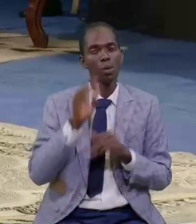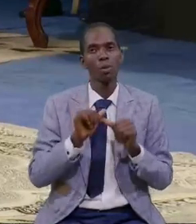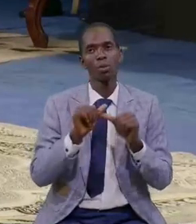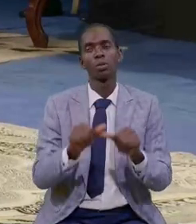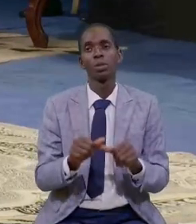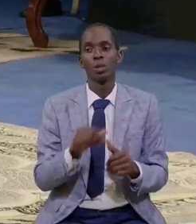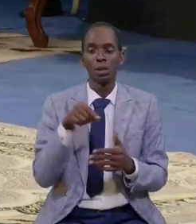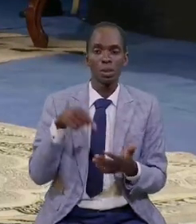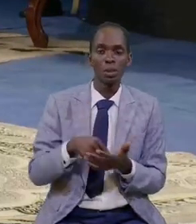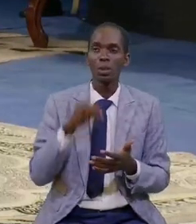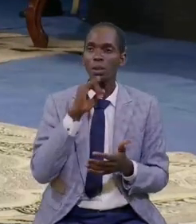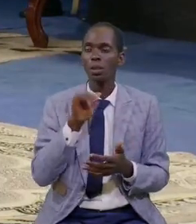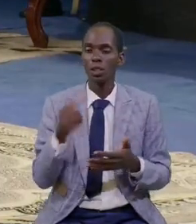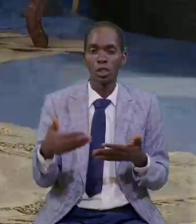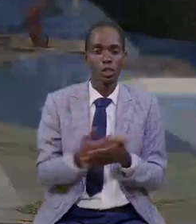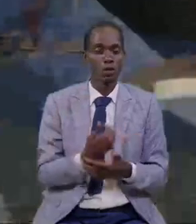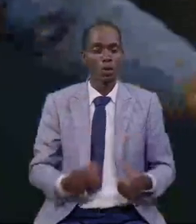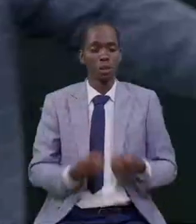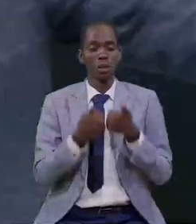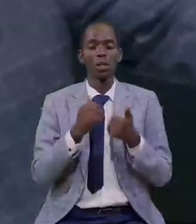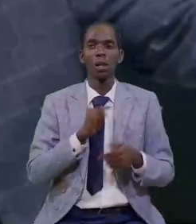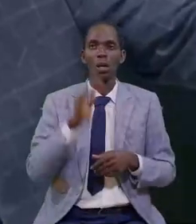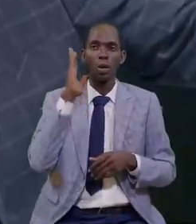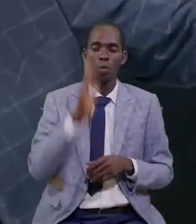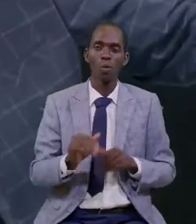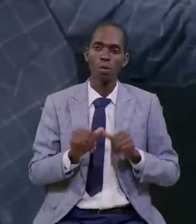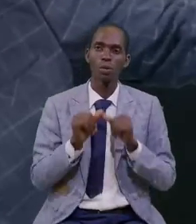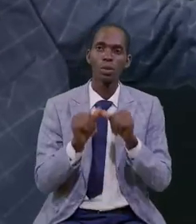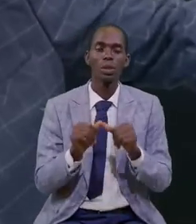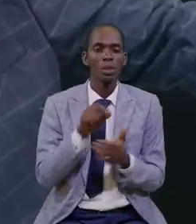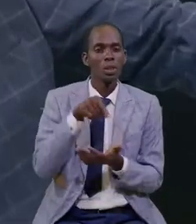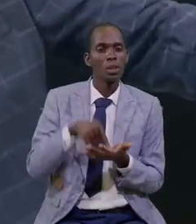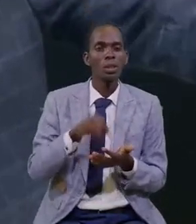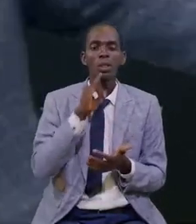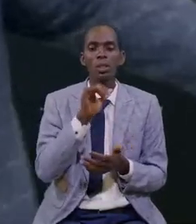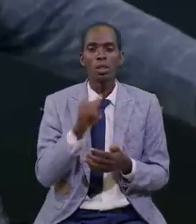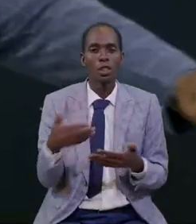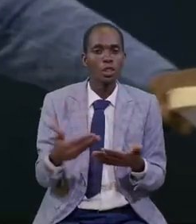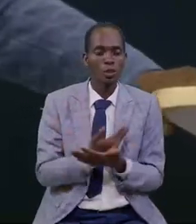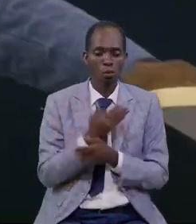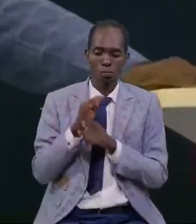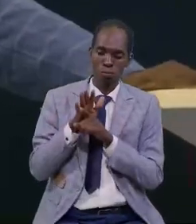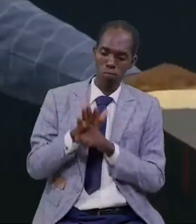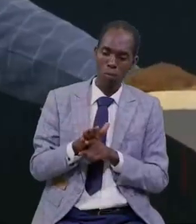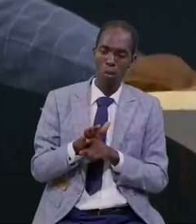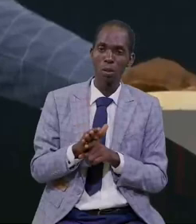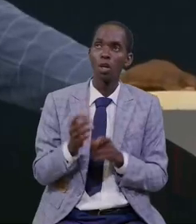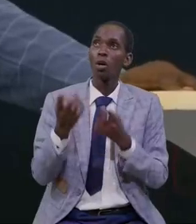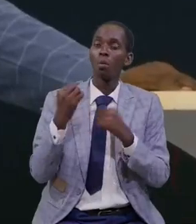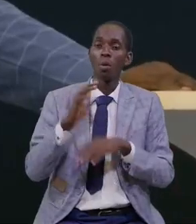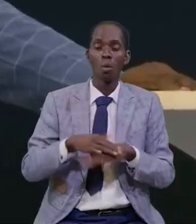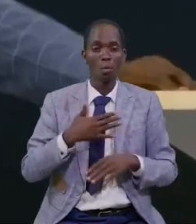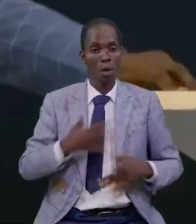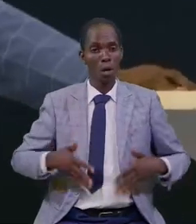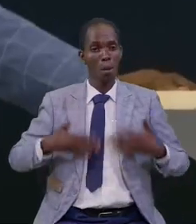voici un nouveau défi je vais continuer voici une une nouvelle pression qui vient dans ma vie mais je vais